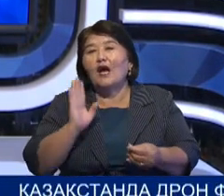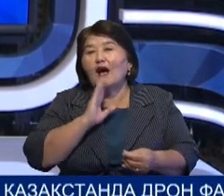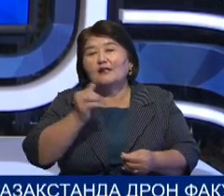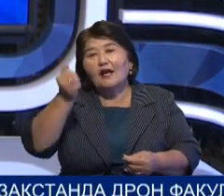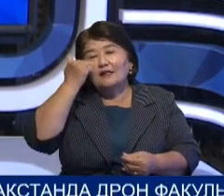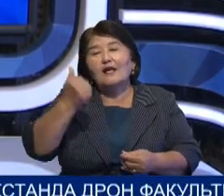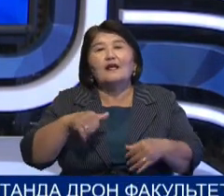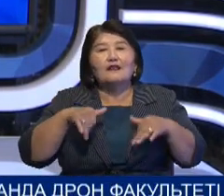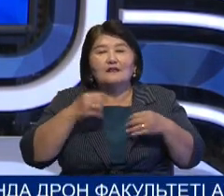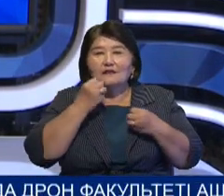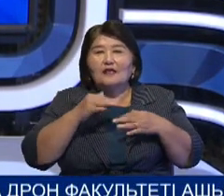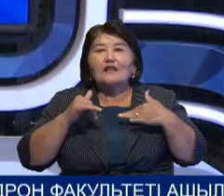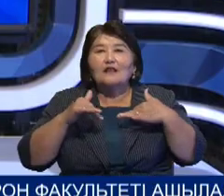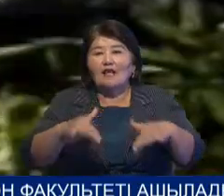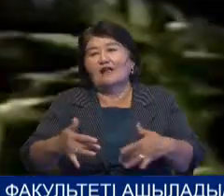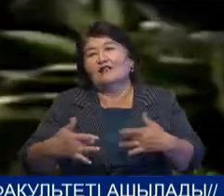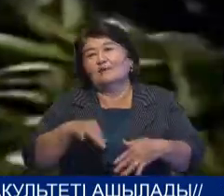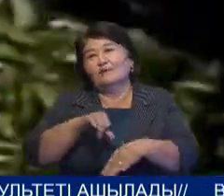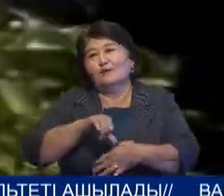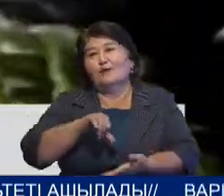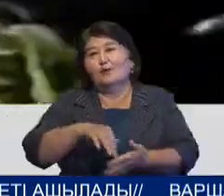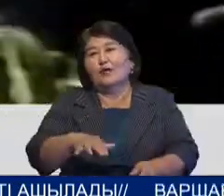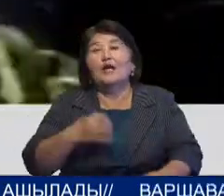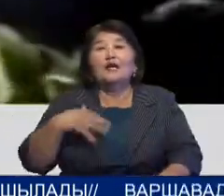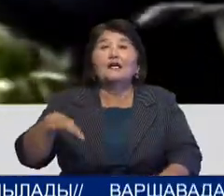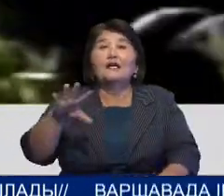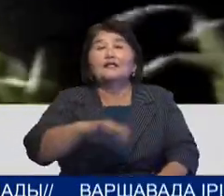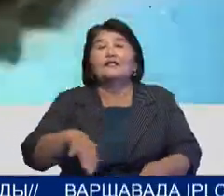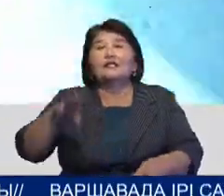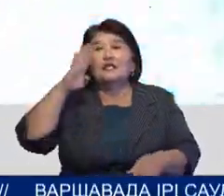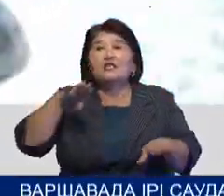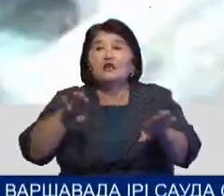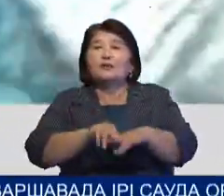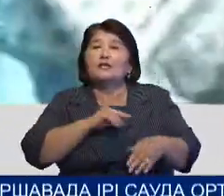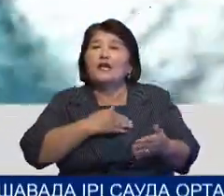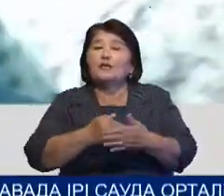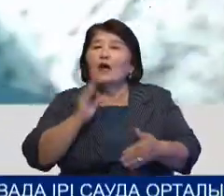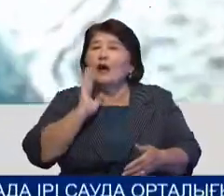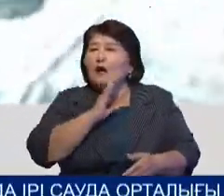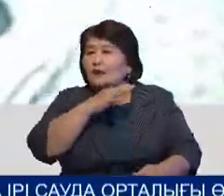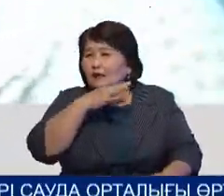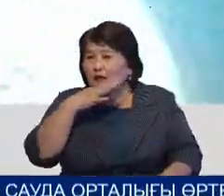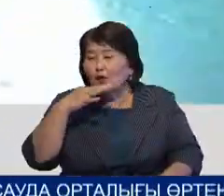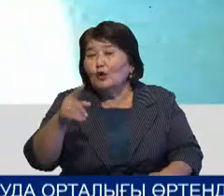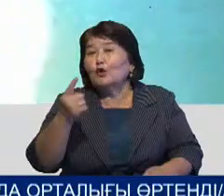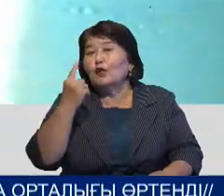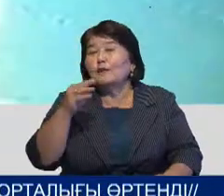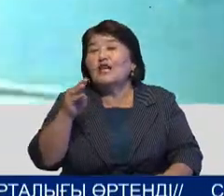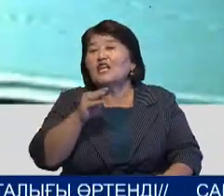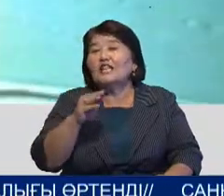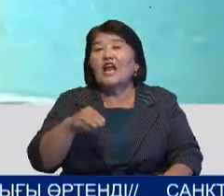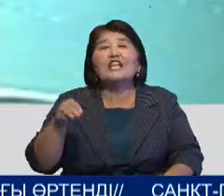орталығында тағылымда шара өтті. Сыр елінде елермен бірдей еңбек сіңірген аналар аз емес. Солардың бірі